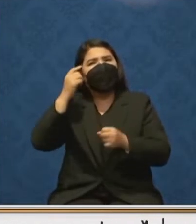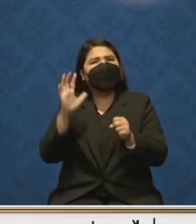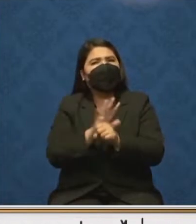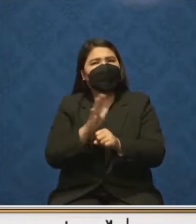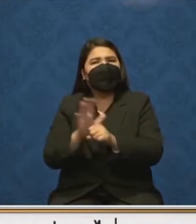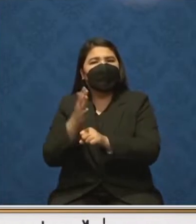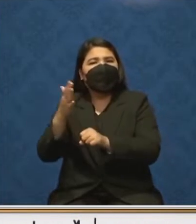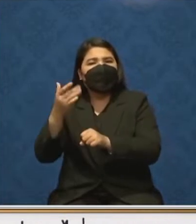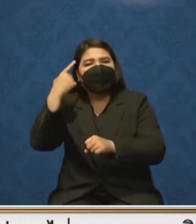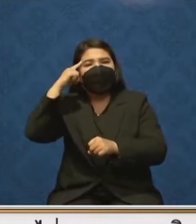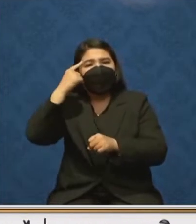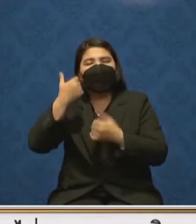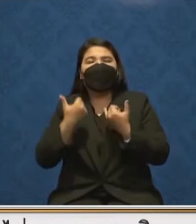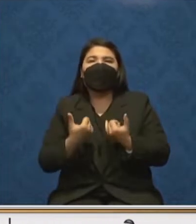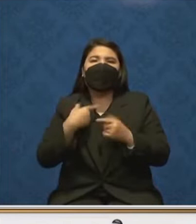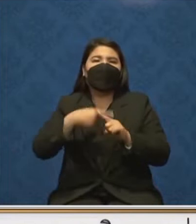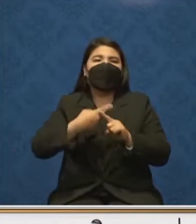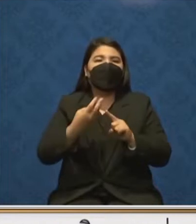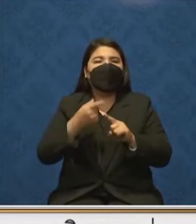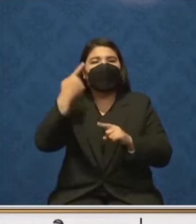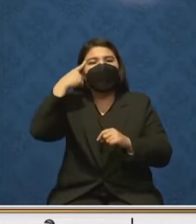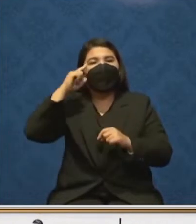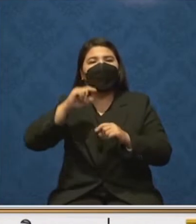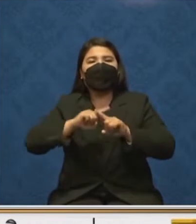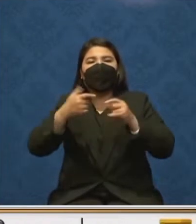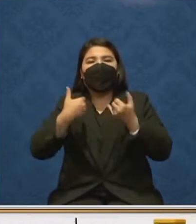กวามสำญ canalesorw